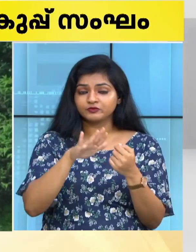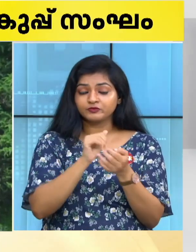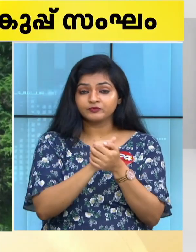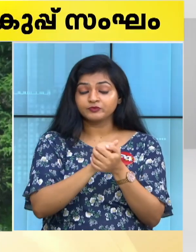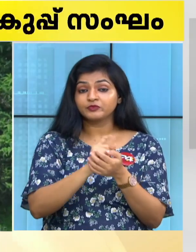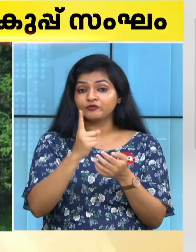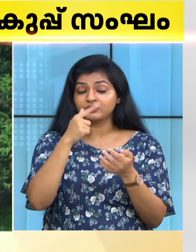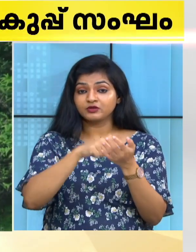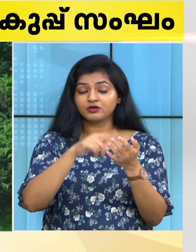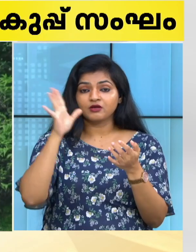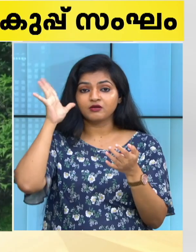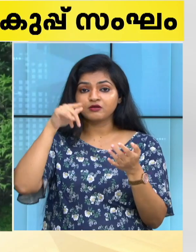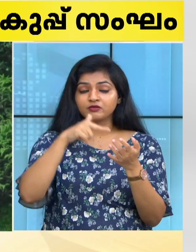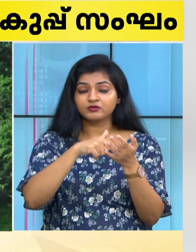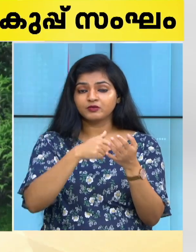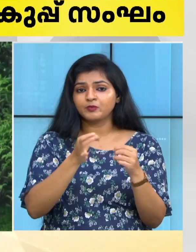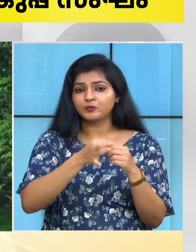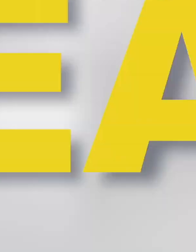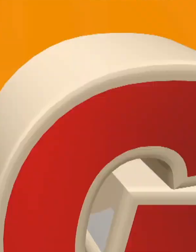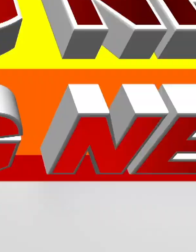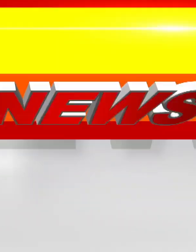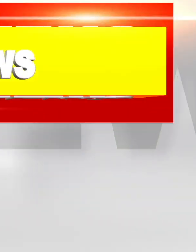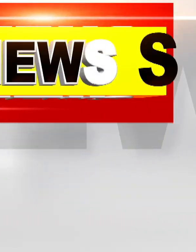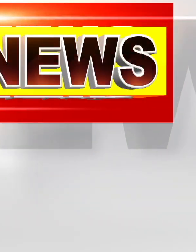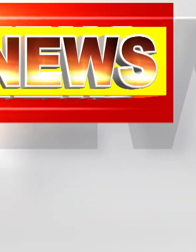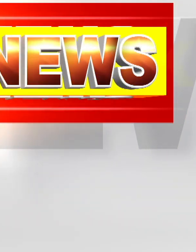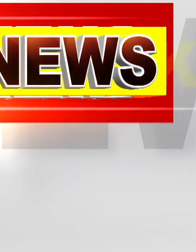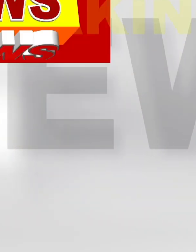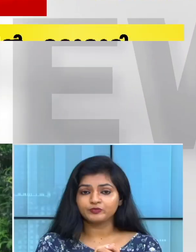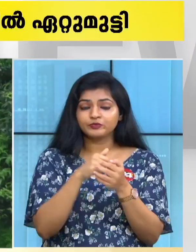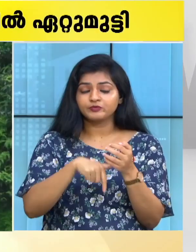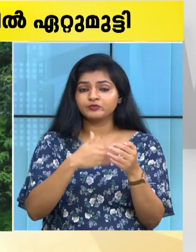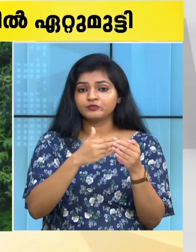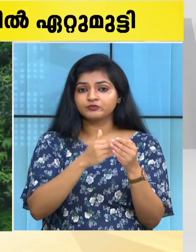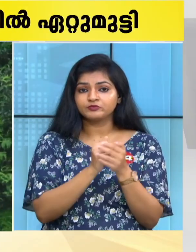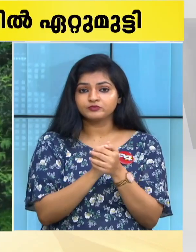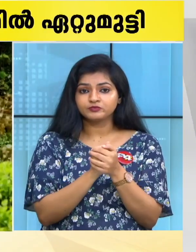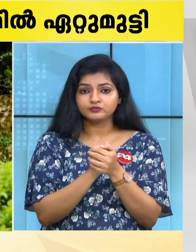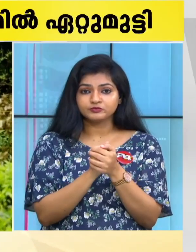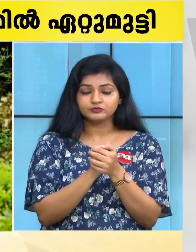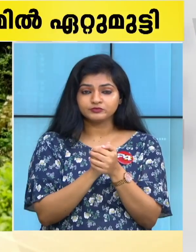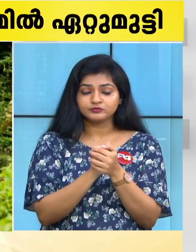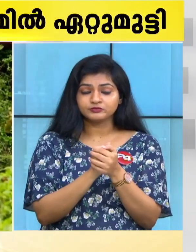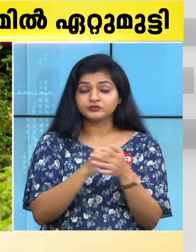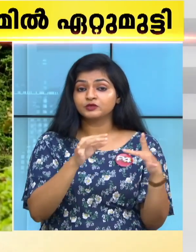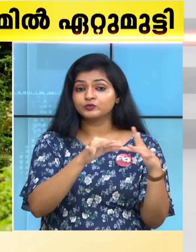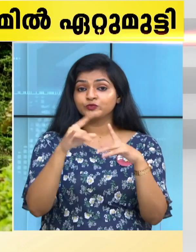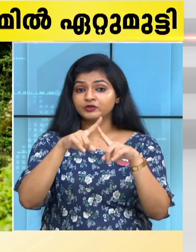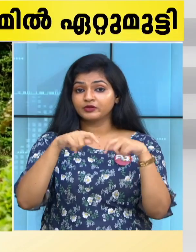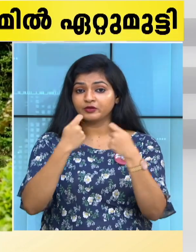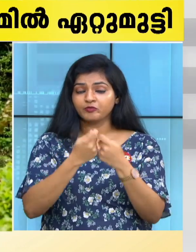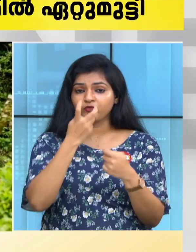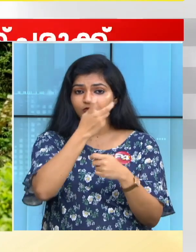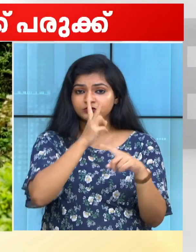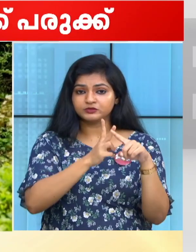ആനകളെ വേണ്ടി പടക്കം ആനകൾ രണ്ട് സൈഡിലേക്ക് മാറി നിൽക്കും. പ്രത്യേക സംഘത്തിന്റെ നിരീക്ഷണത്തിലാണ് ആനകൾ